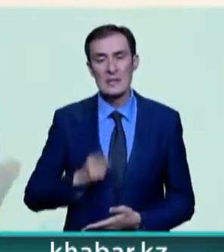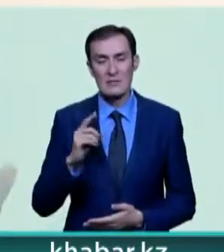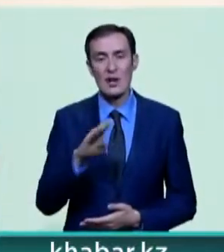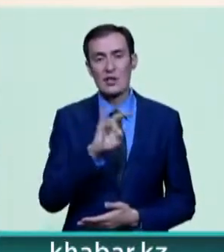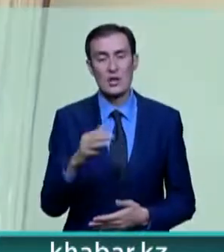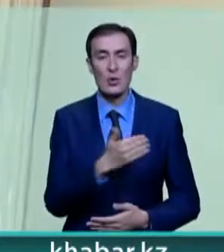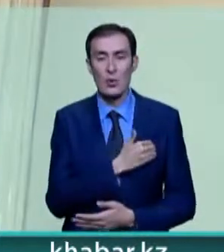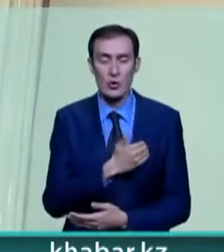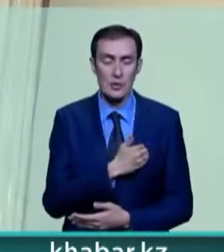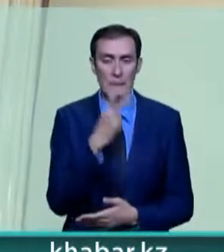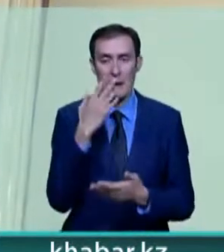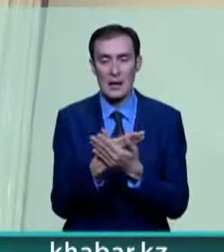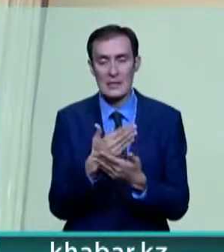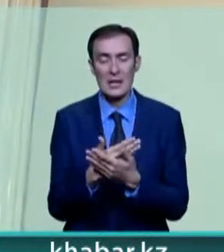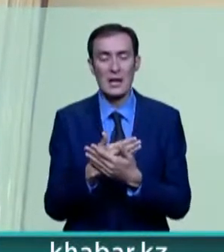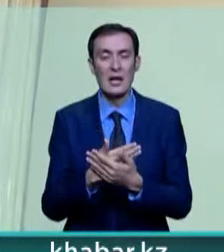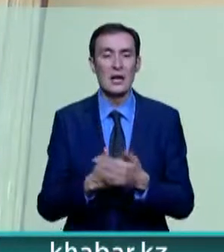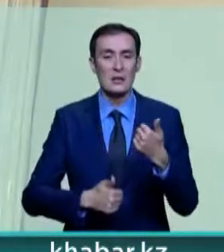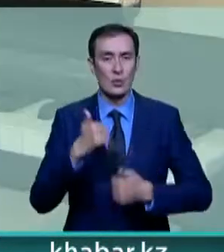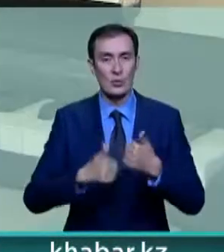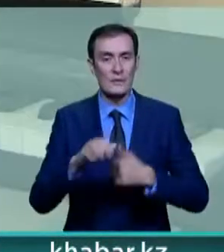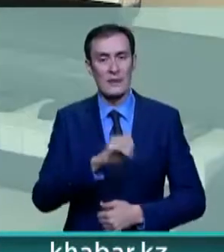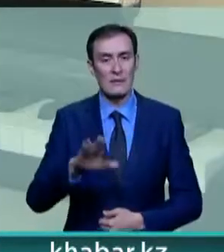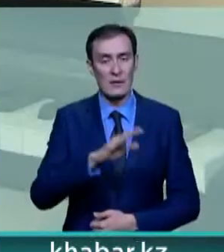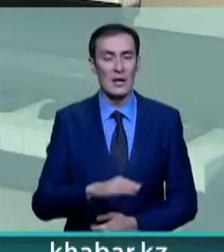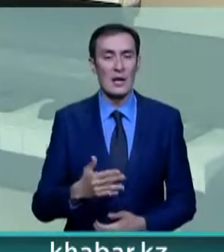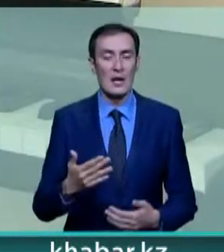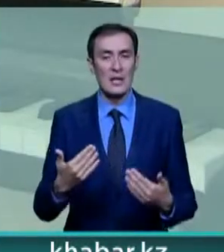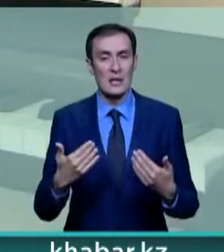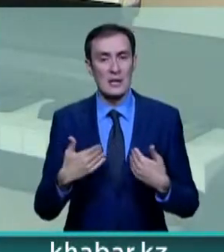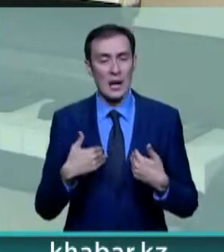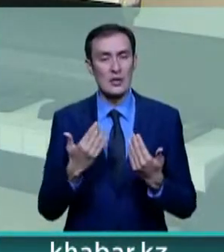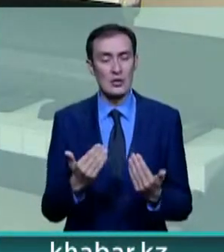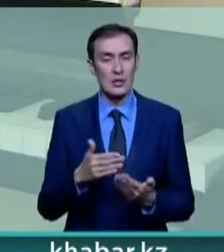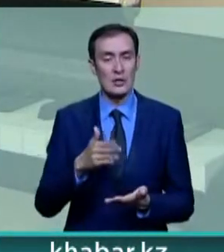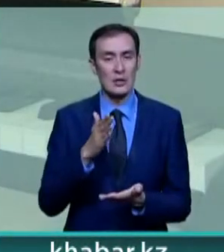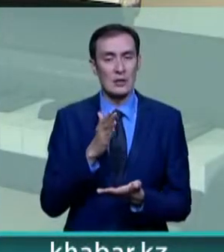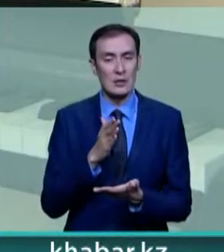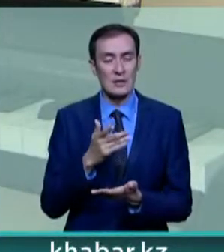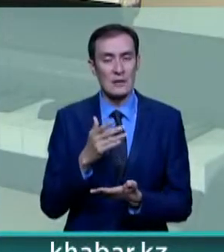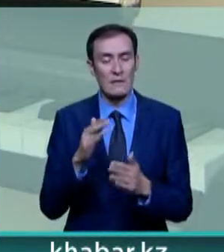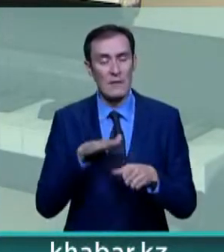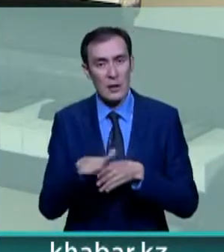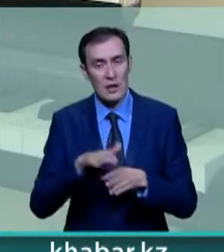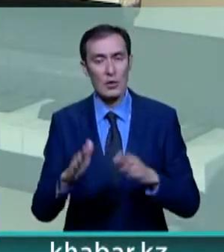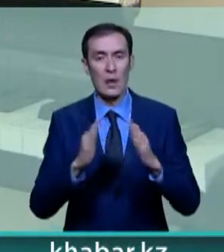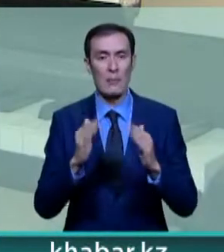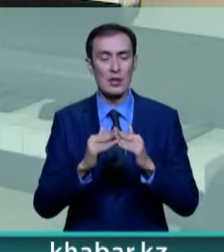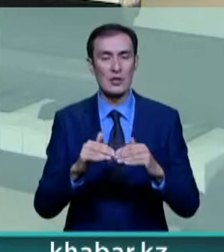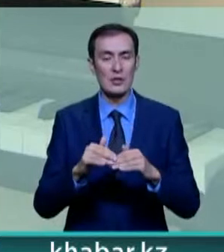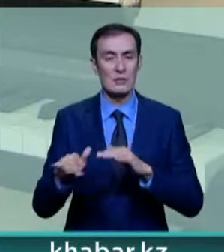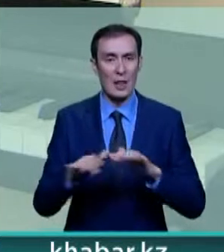теперь мечтает продемонстрировать на Junior Eurovision. Я стою... Делаю все домашние дела,